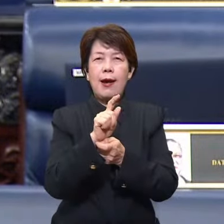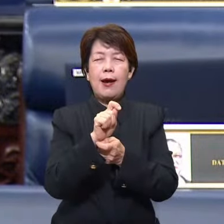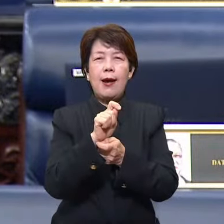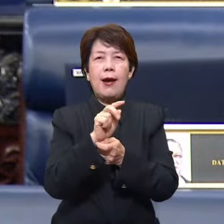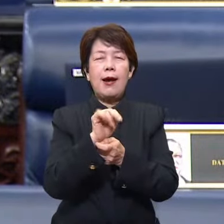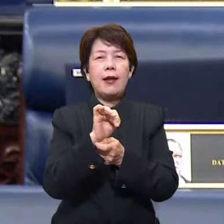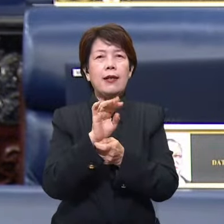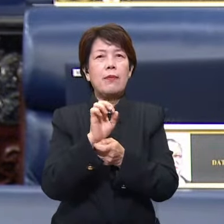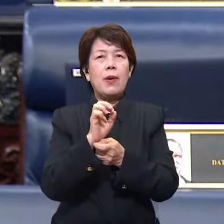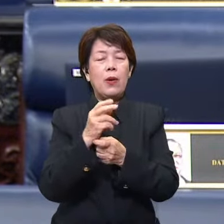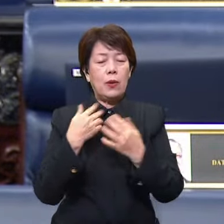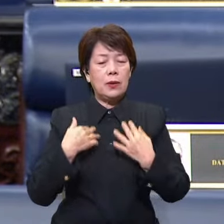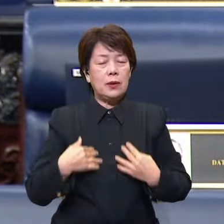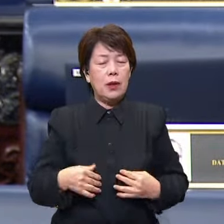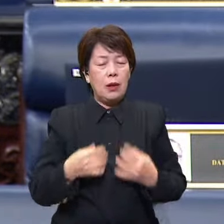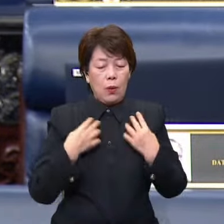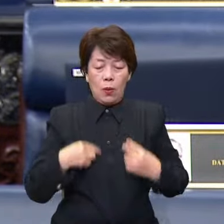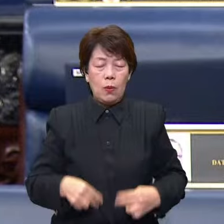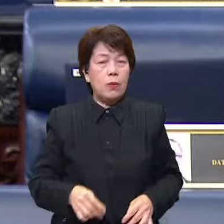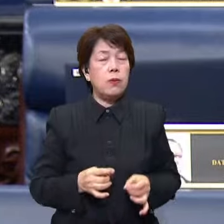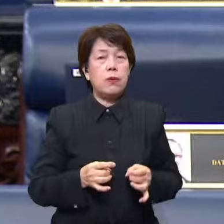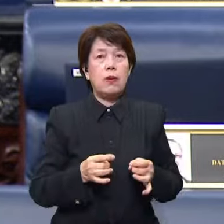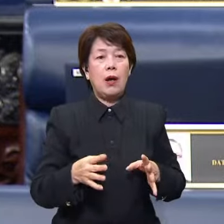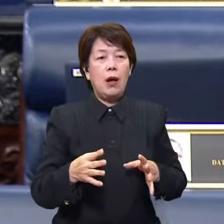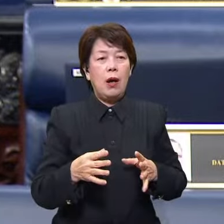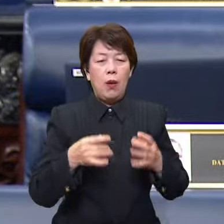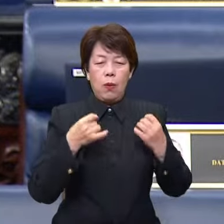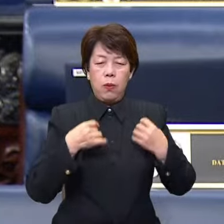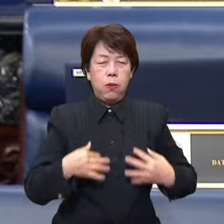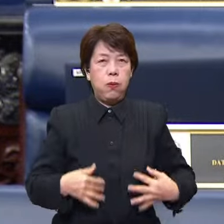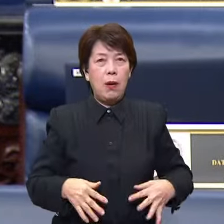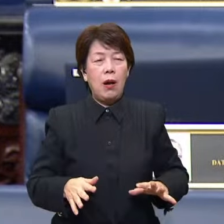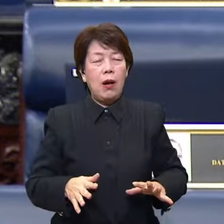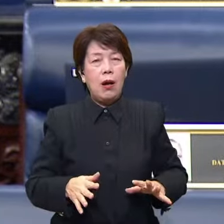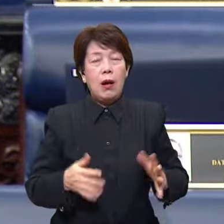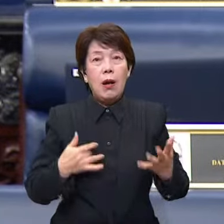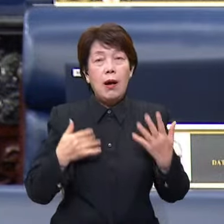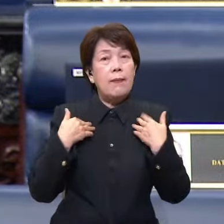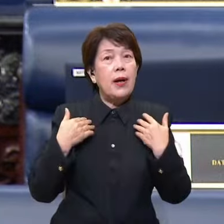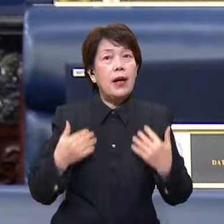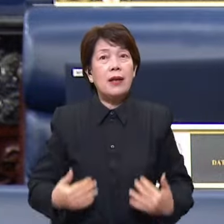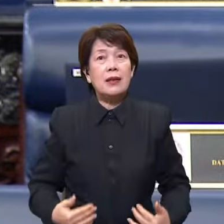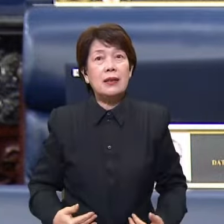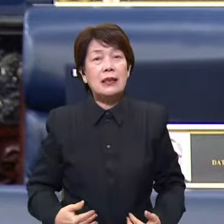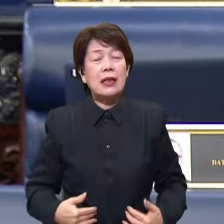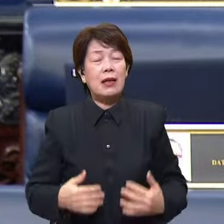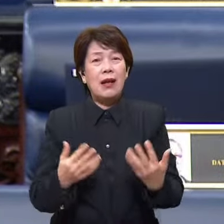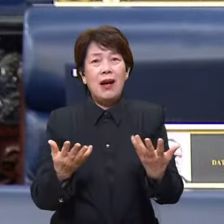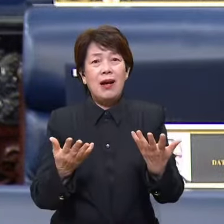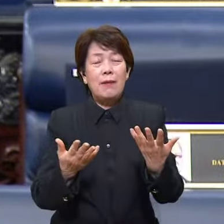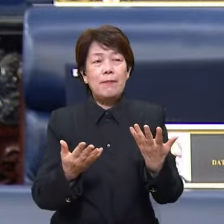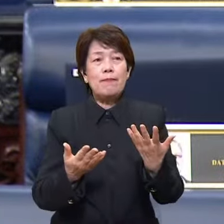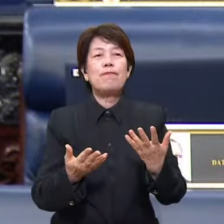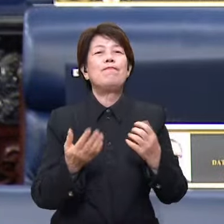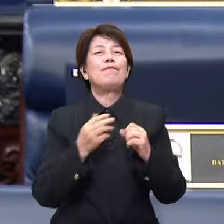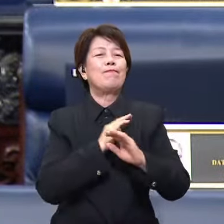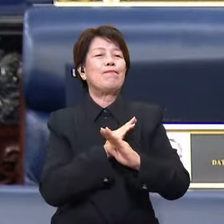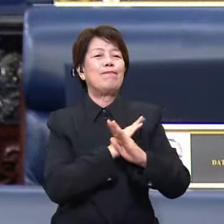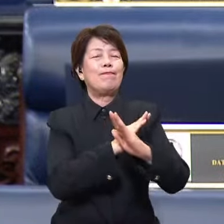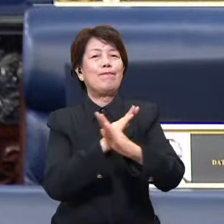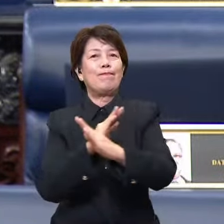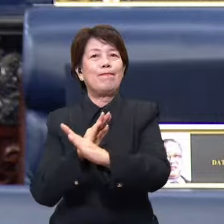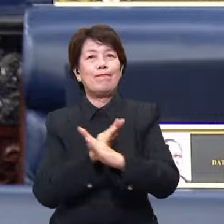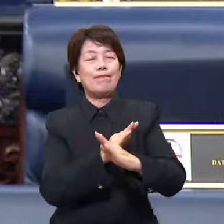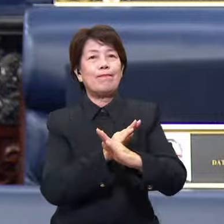kita tangani infeksi-infeksi tersebut, tiba-tiba sudah tidak boleh lagi menangani infeksi itu. Bayangkan kalau